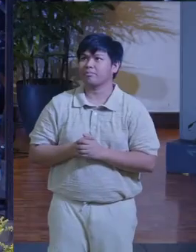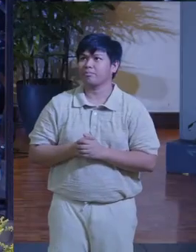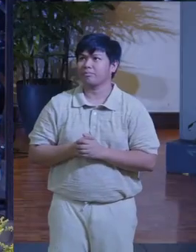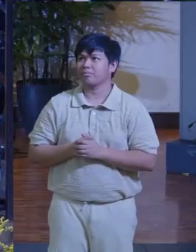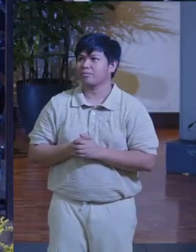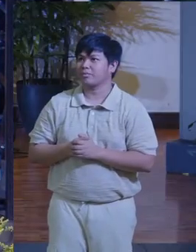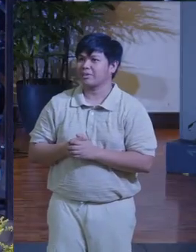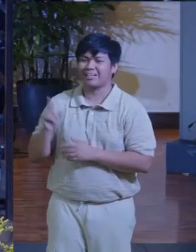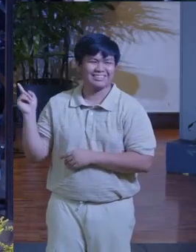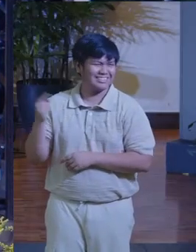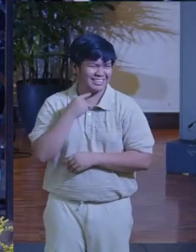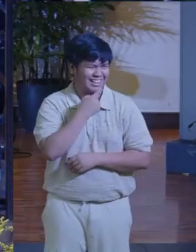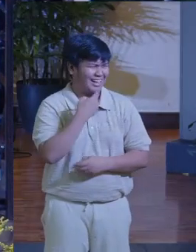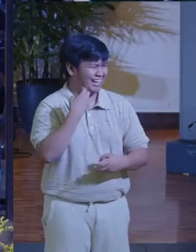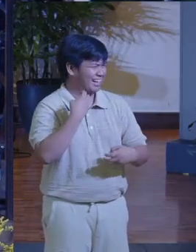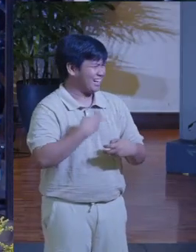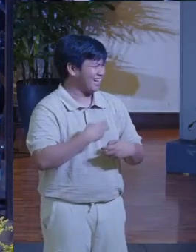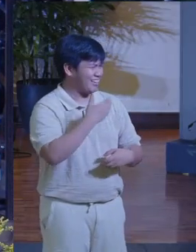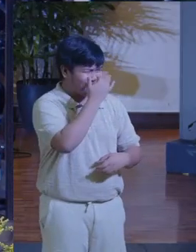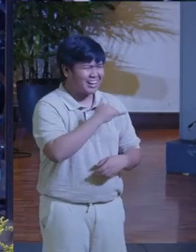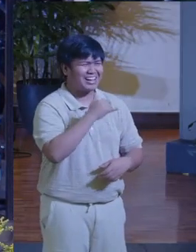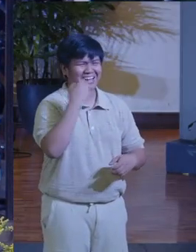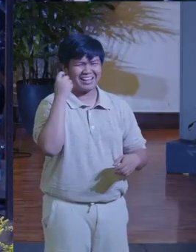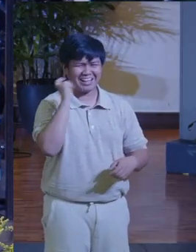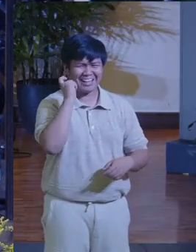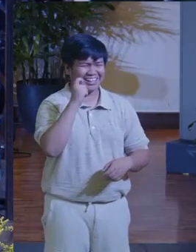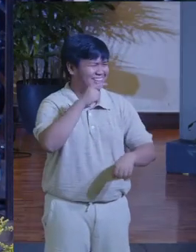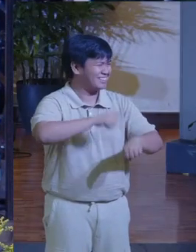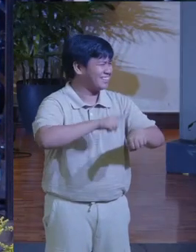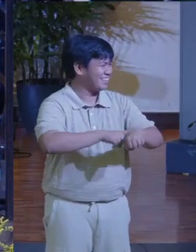bakit ang bilis ng oras, no?